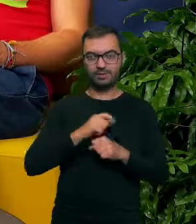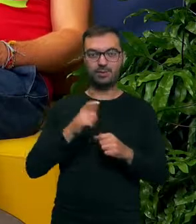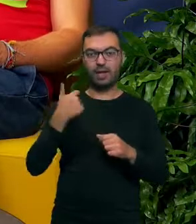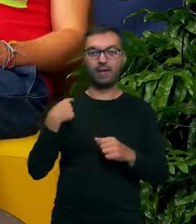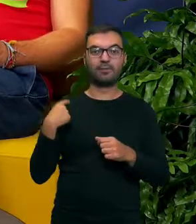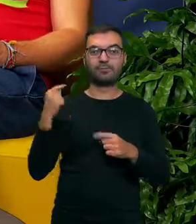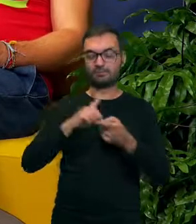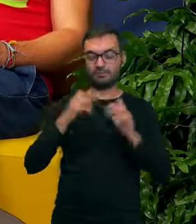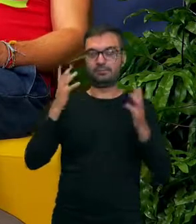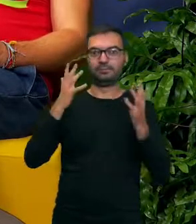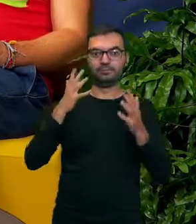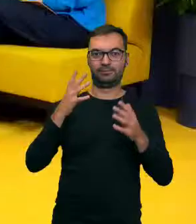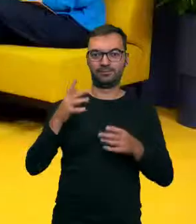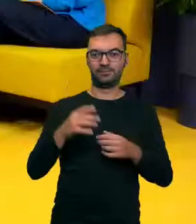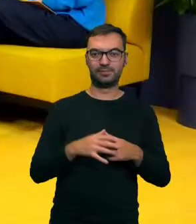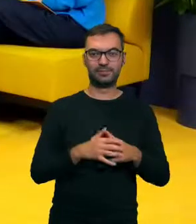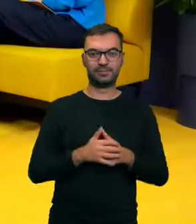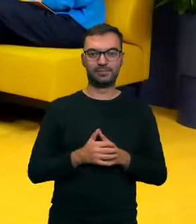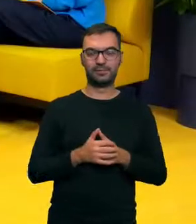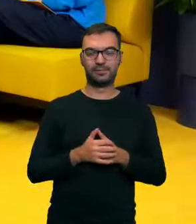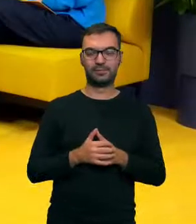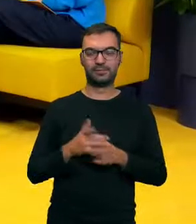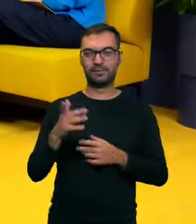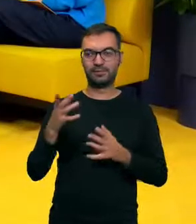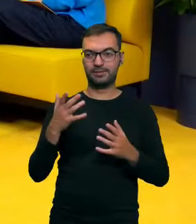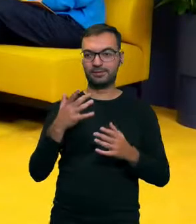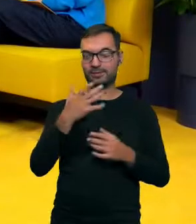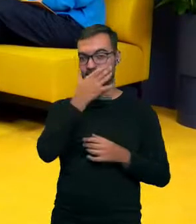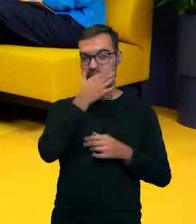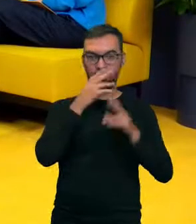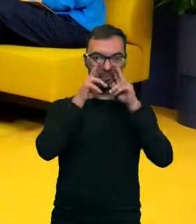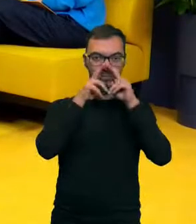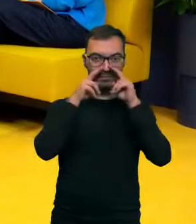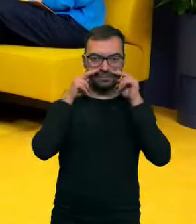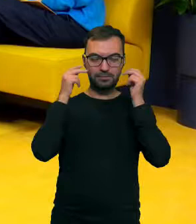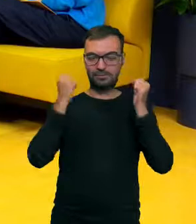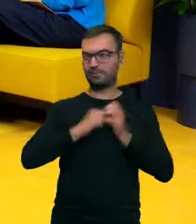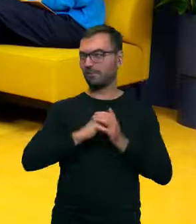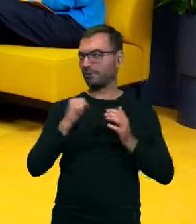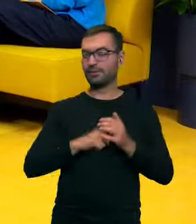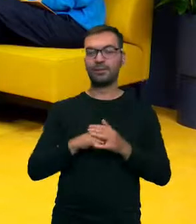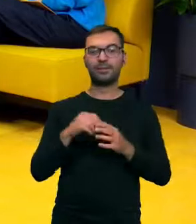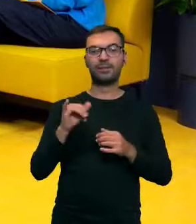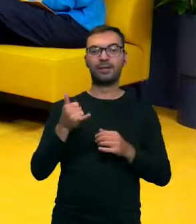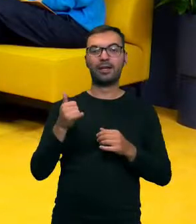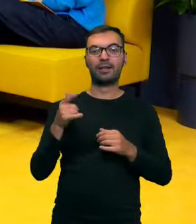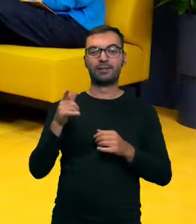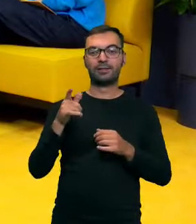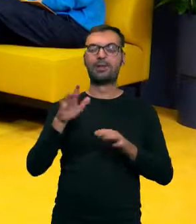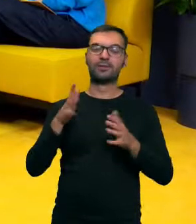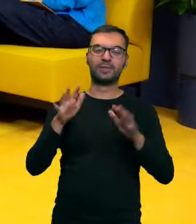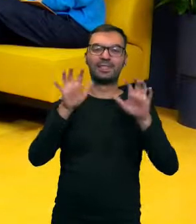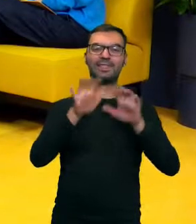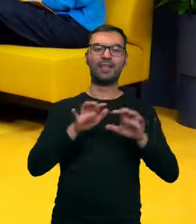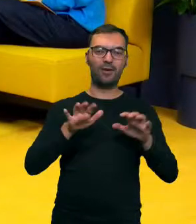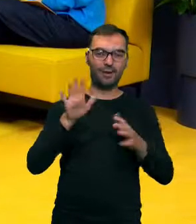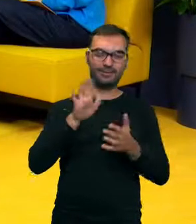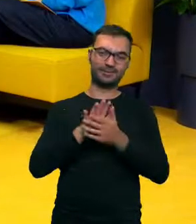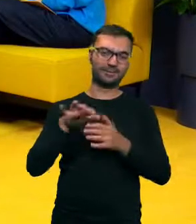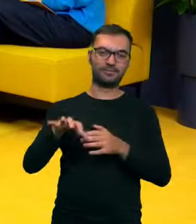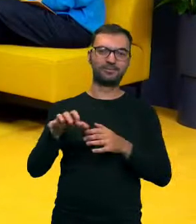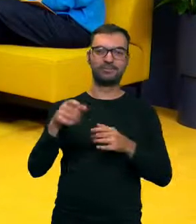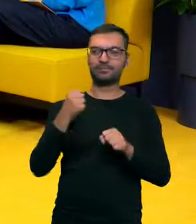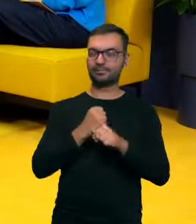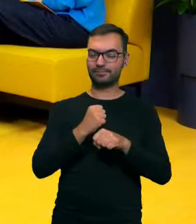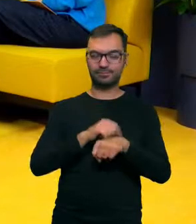go zobaczyłem, no to taka noc żywych trupów. Zresztą no, pion scenograficzny ma to do siebie, że po prostu pracują